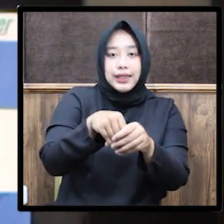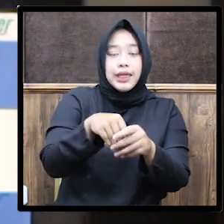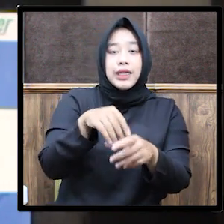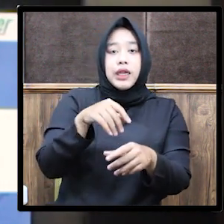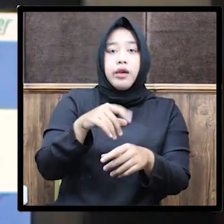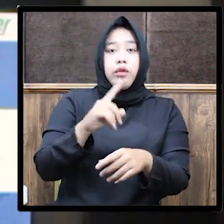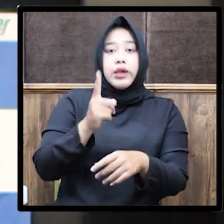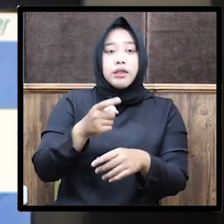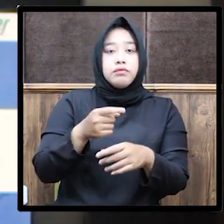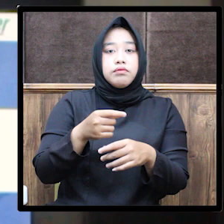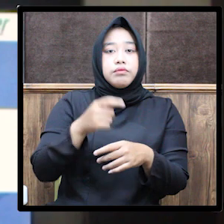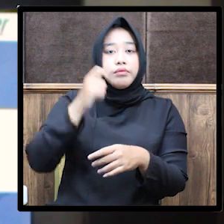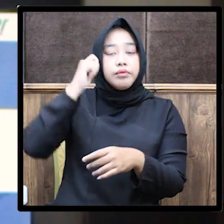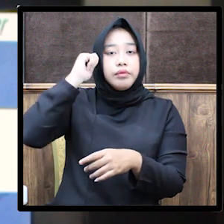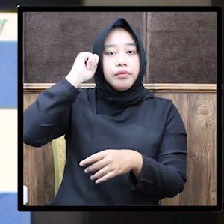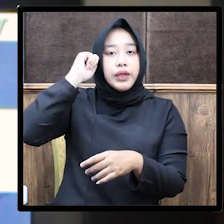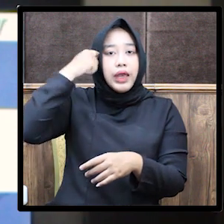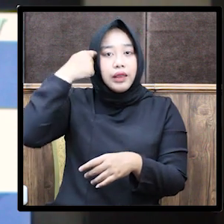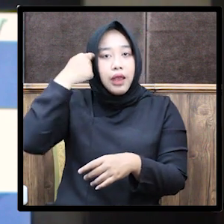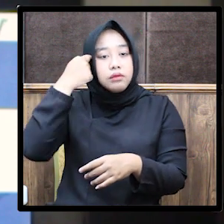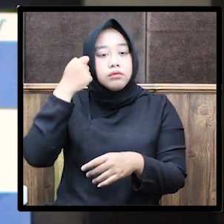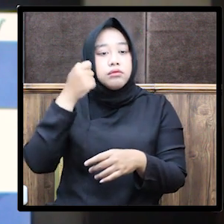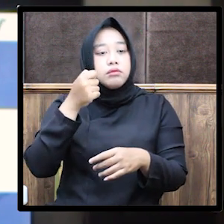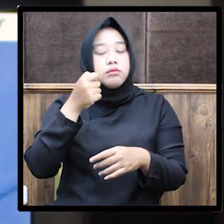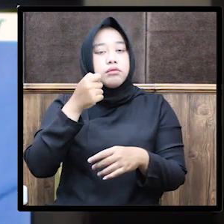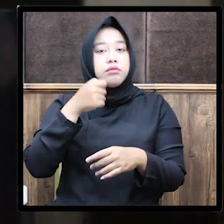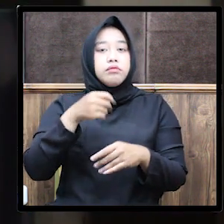mengingatkan, memberikan pemahaman bahwa